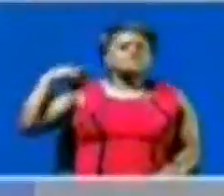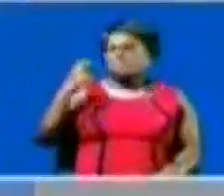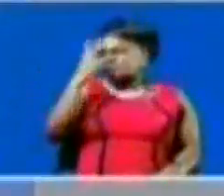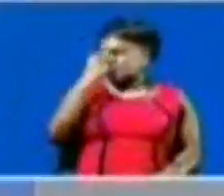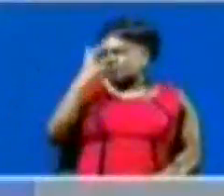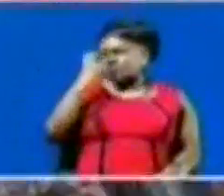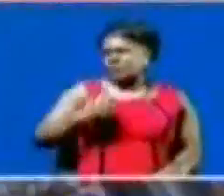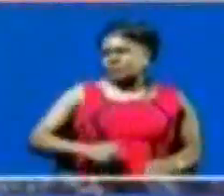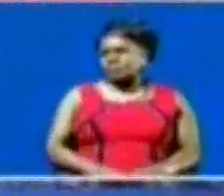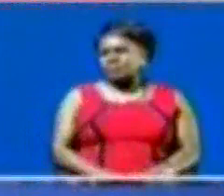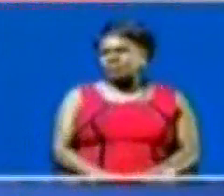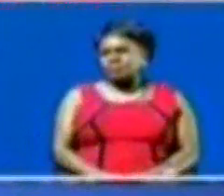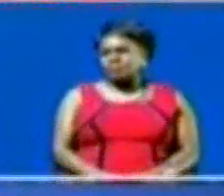washukiwa.